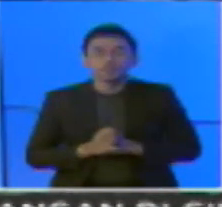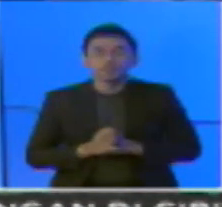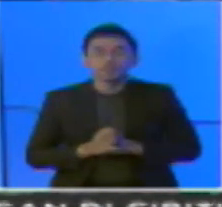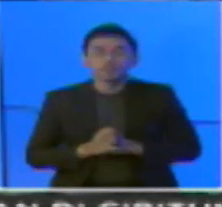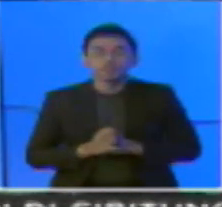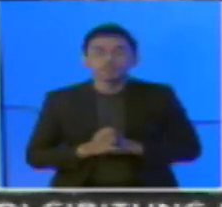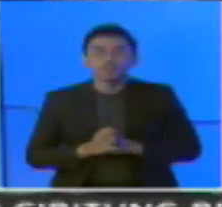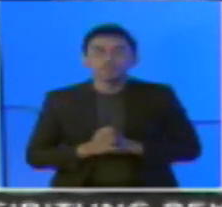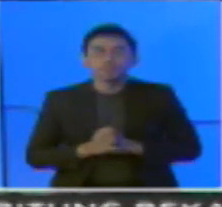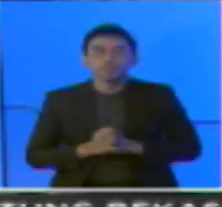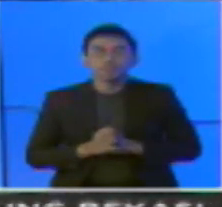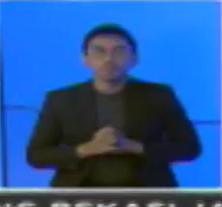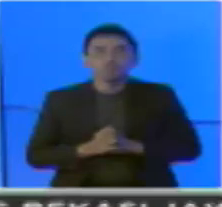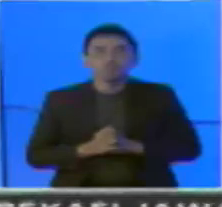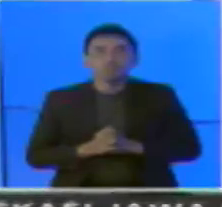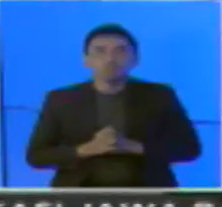tangga.